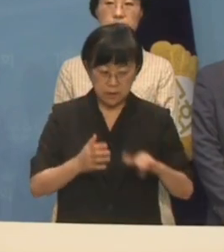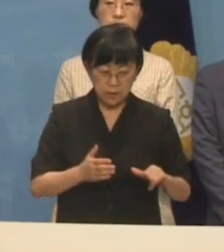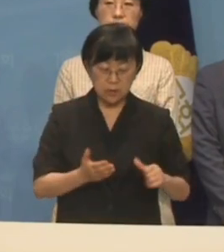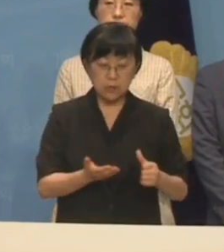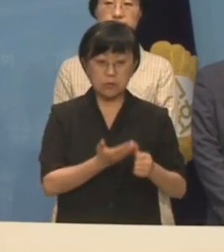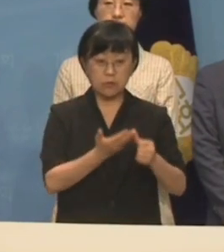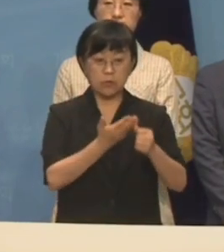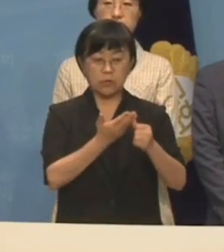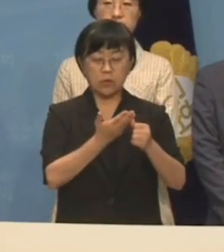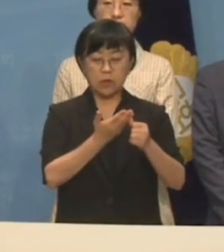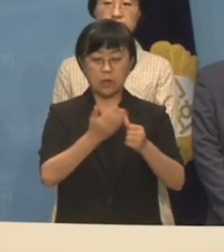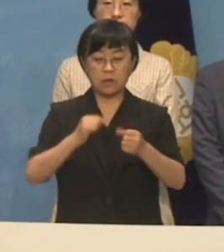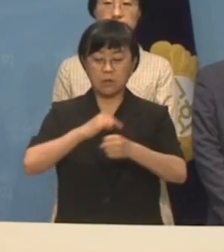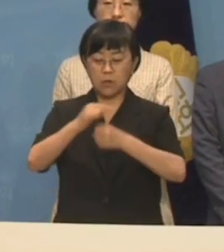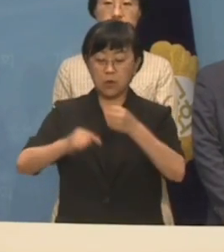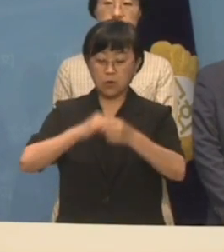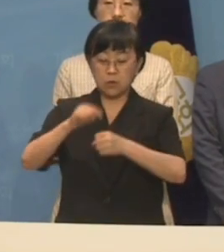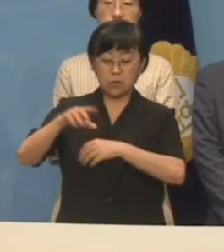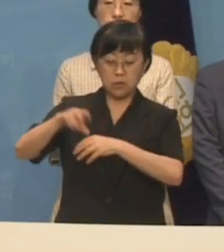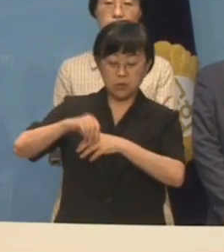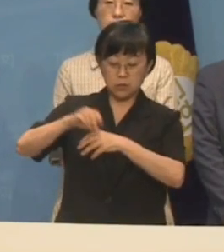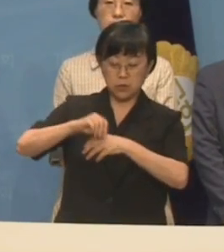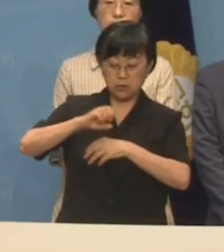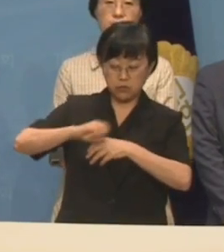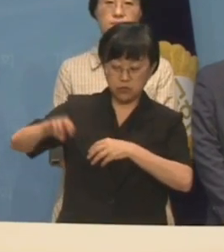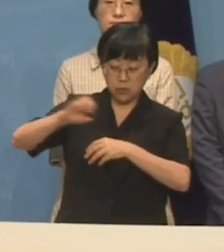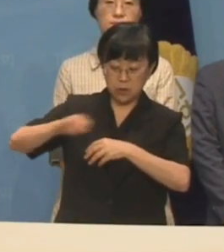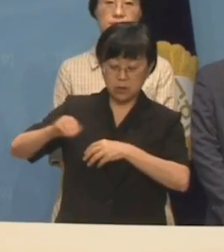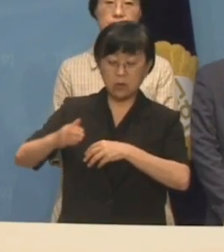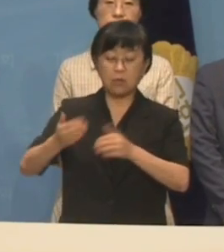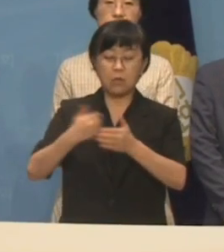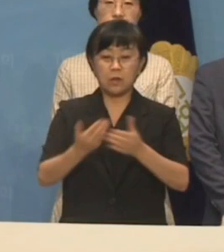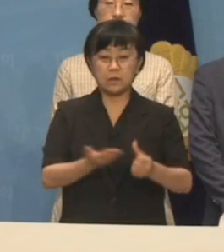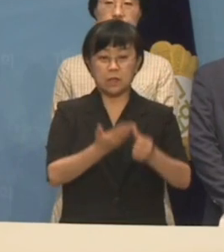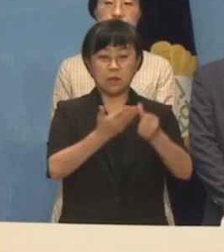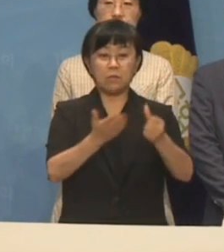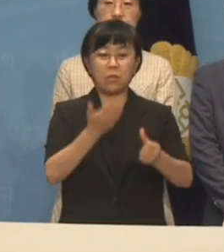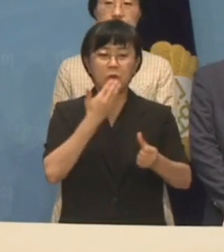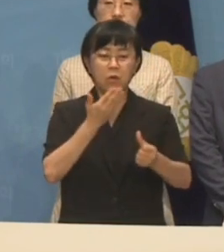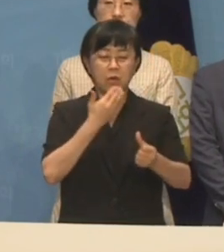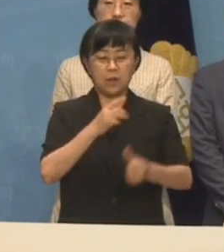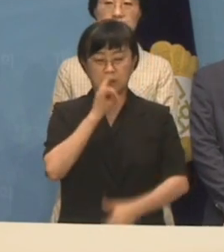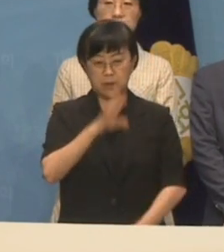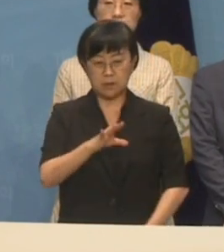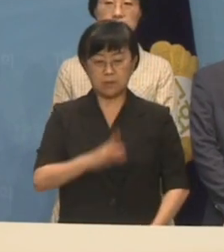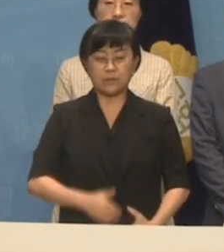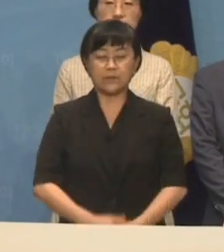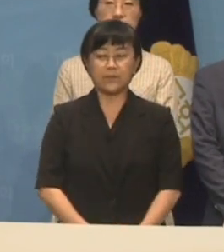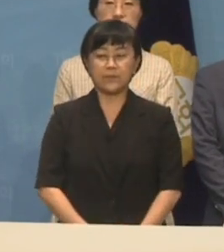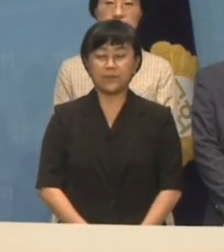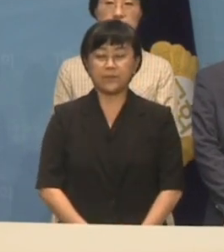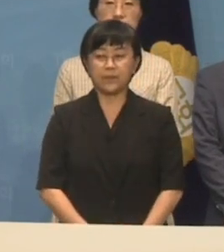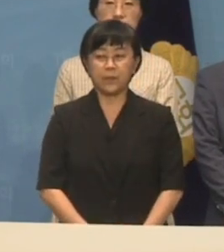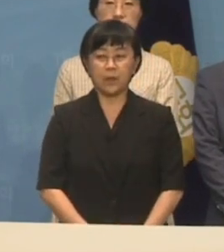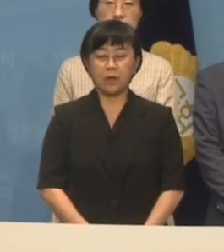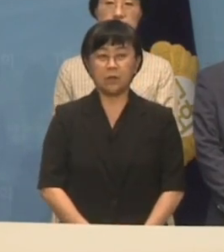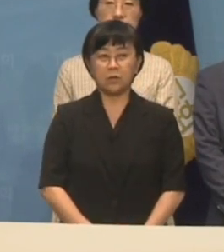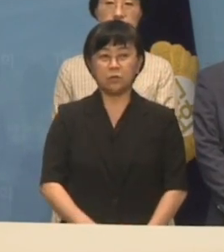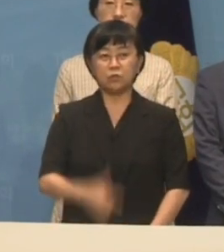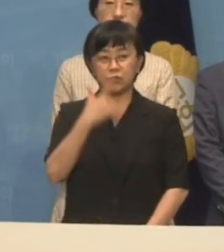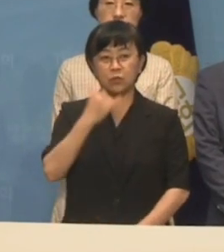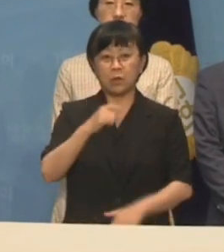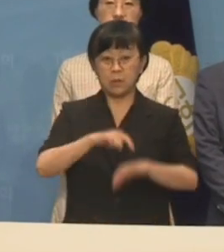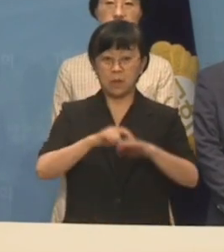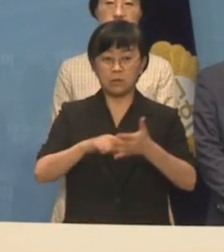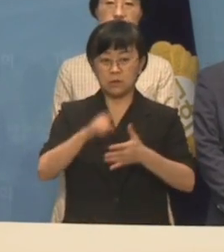아이들에게까지 방사능 음식을 먹일 수는 없는 것 아니겠습니까? 그리고 이런 부모의 마음을 정부는 모르고